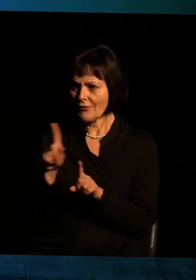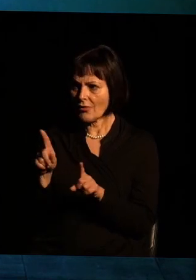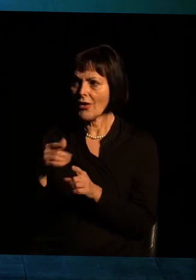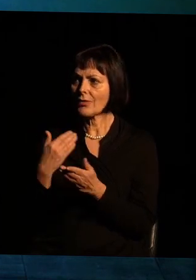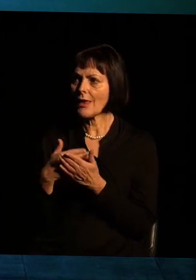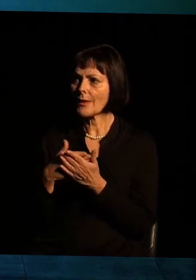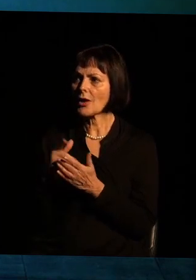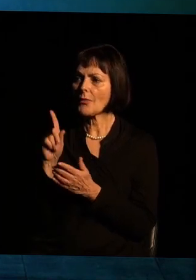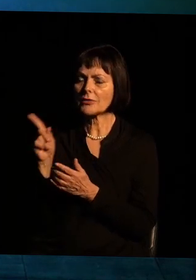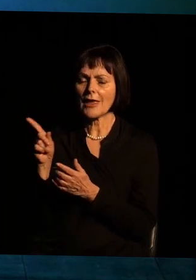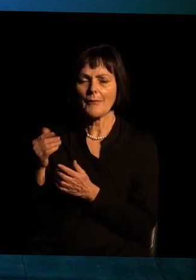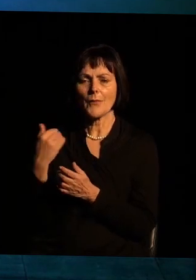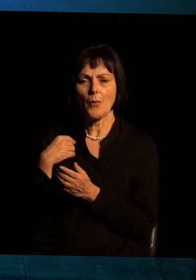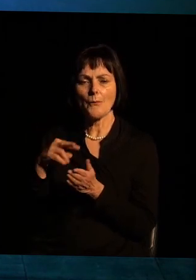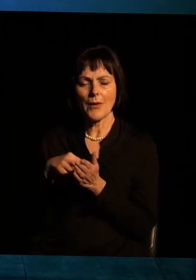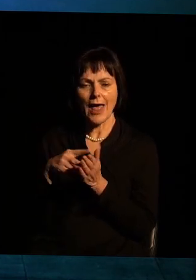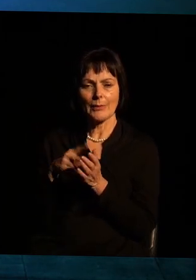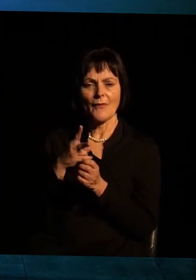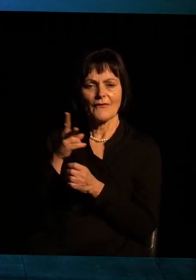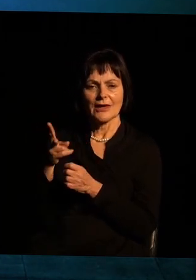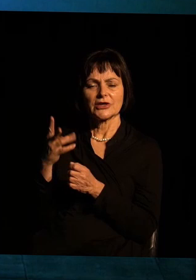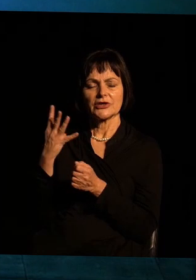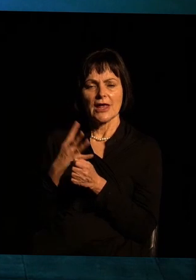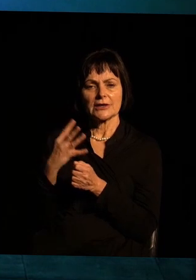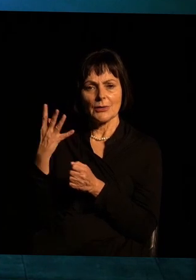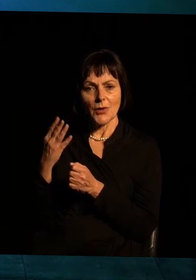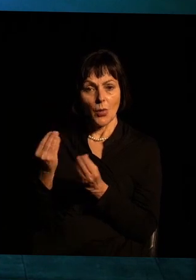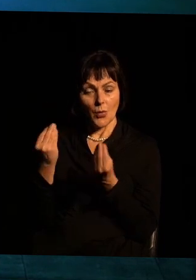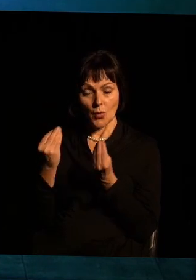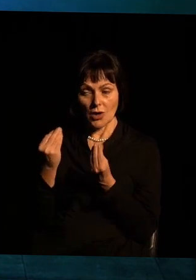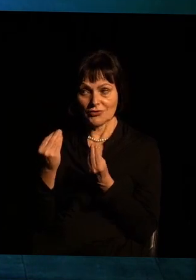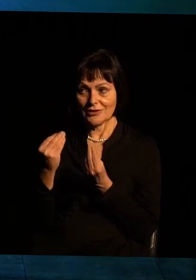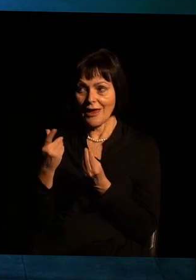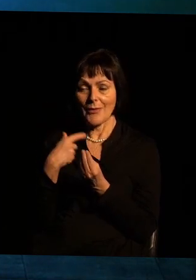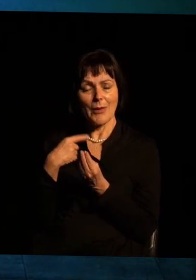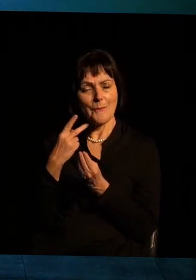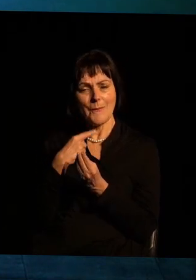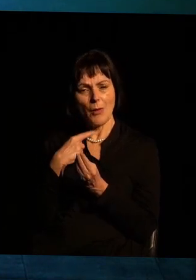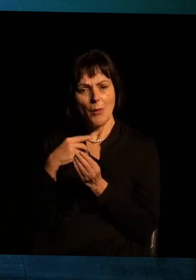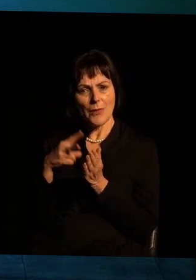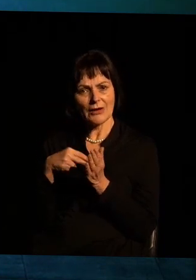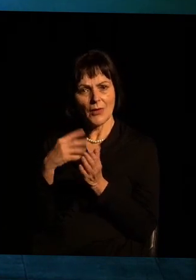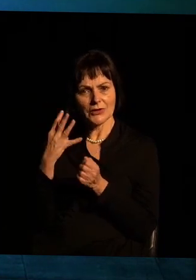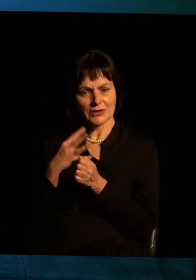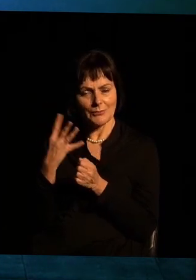doświadczyłeś, bo tam miałeś taki plan, żeby wejść dokładnie w 45. urodziny, no i tam niewiele brakowało, abyś